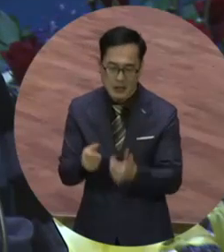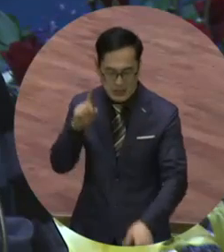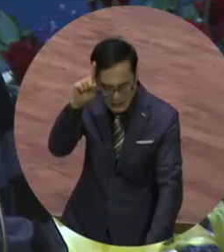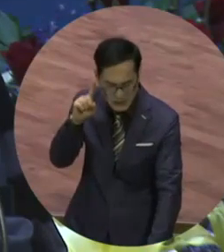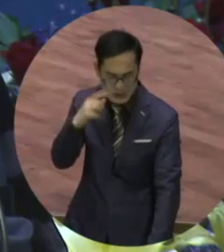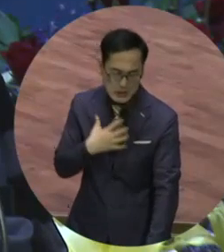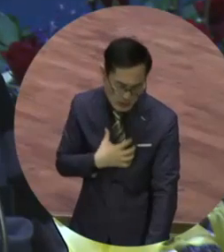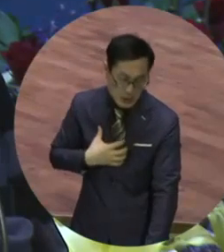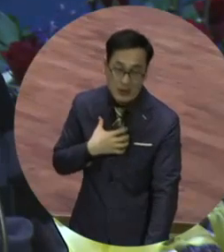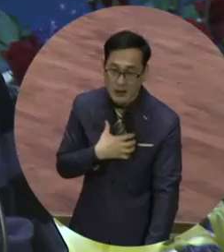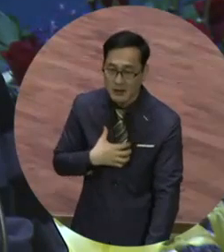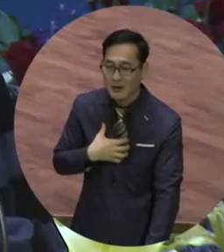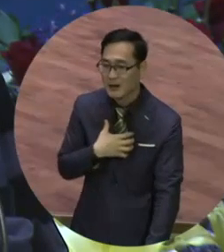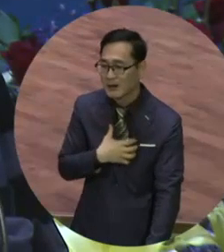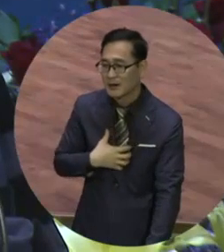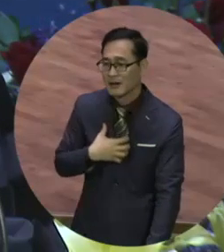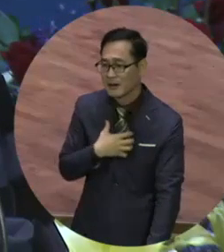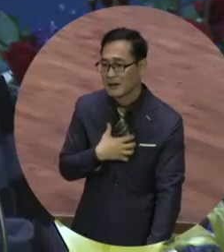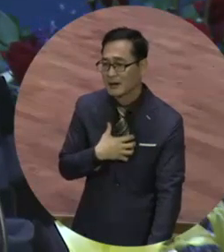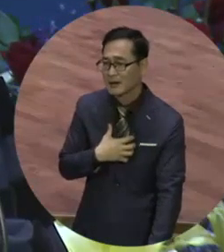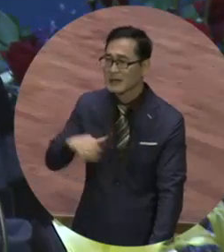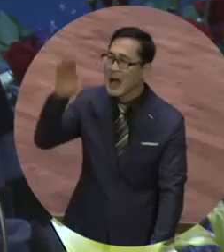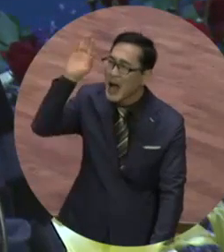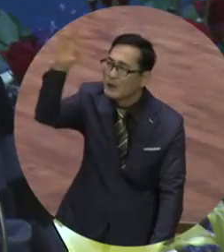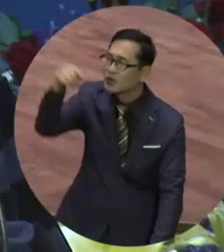이 소원하는 비전 문제.